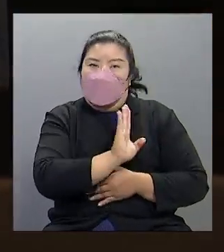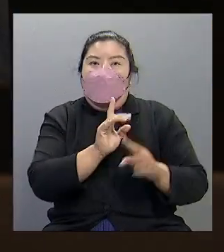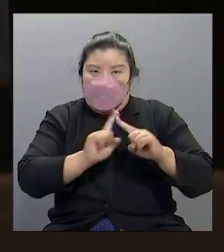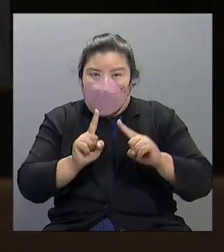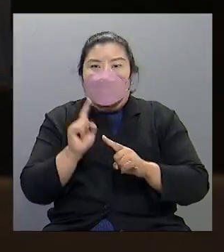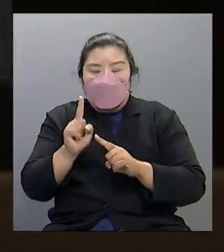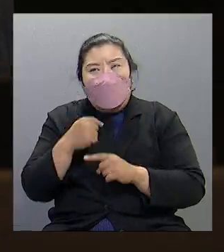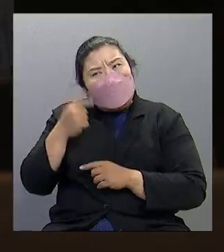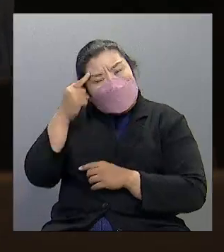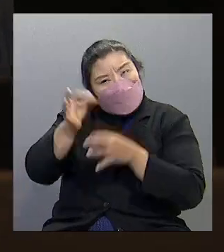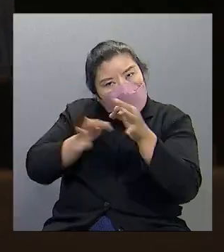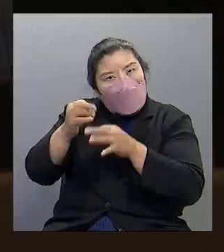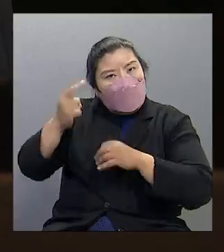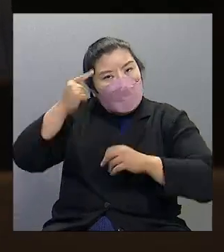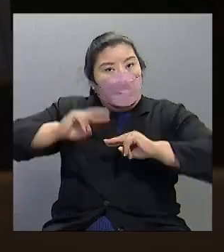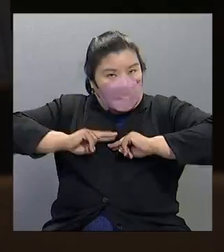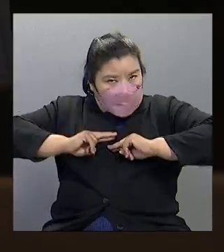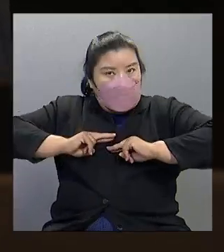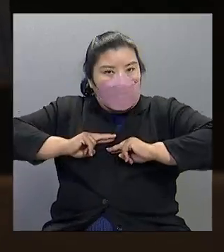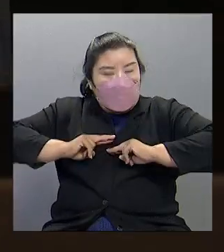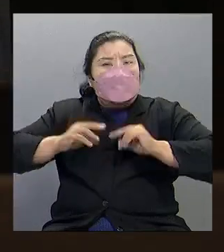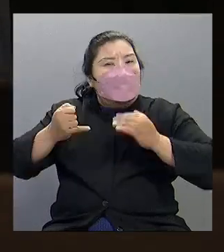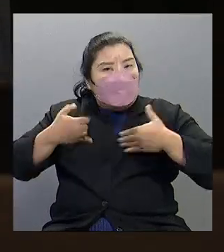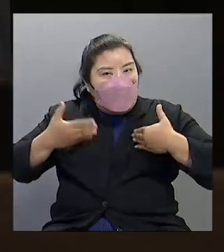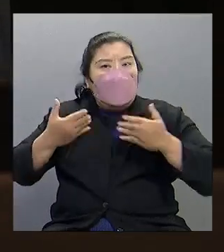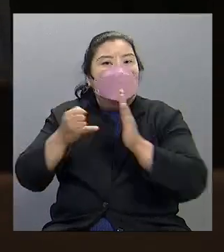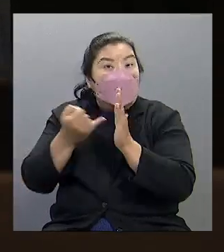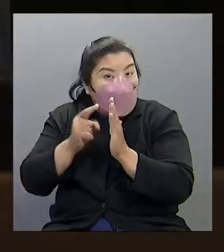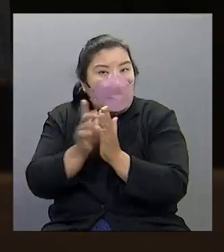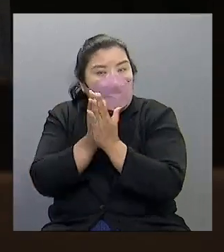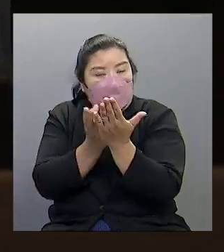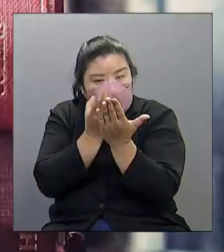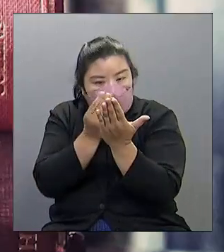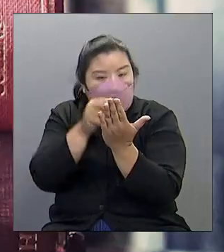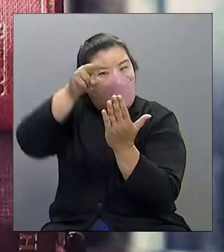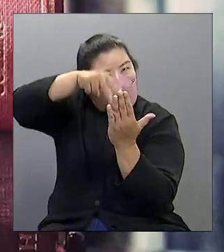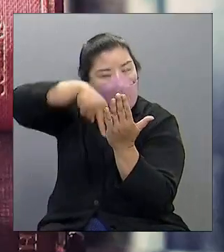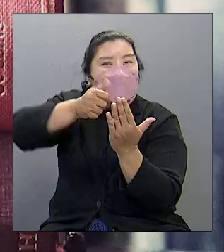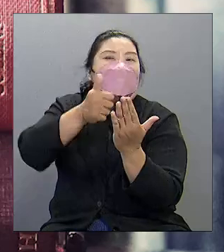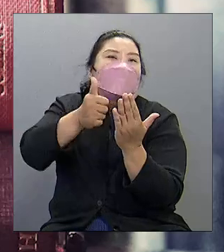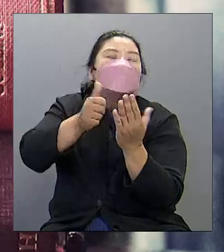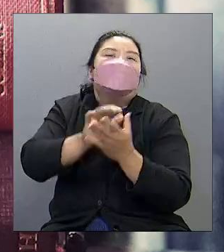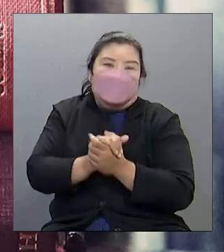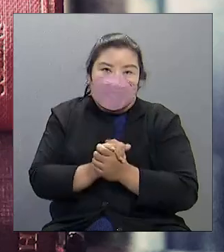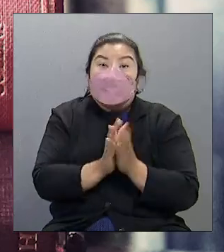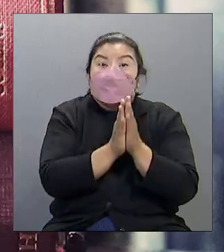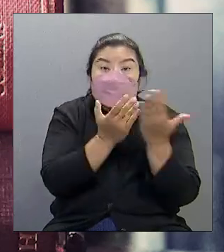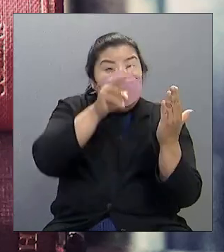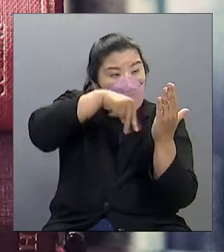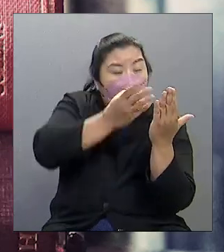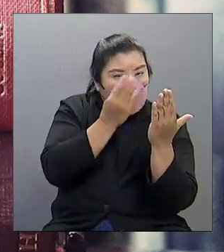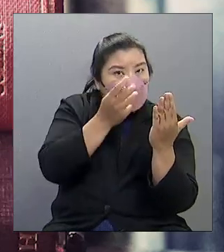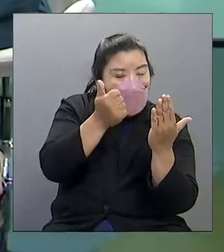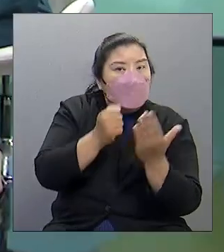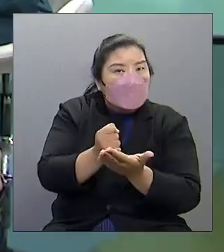งหาคำตอบได้ด้วยตัวเองดีที่สุ สะดูที่สุนั่กคือการอ่นงสื่อนั่นเองจิ ๆ แล้วเรื่องของการอานนั้สื่อนอกจากจะได้ความ